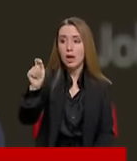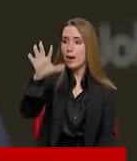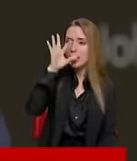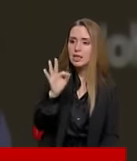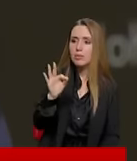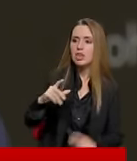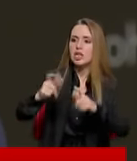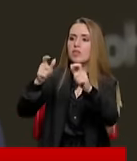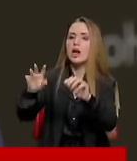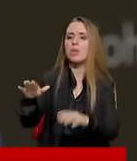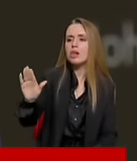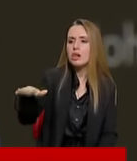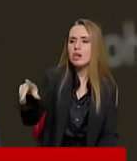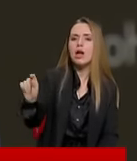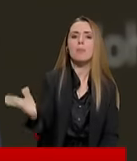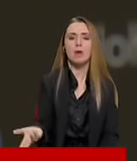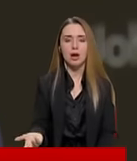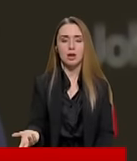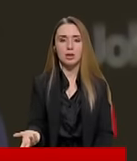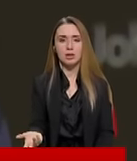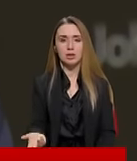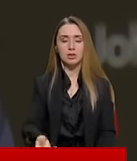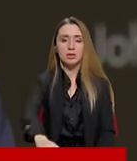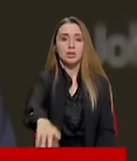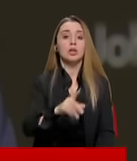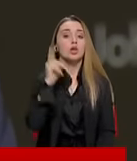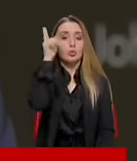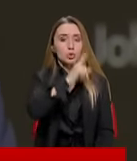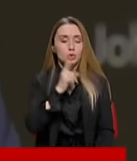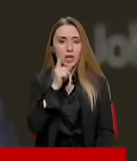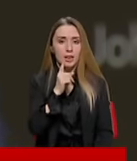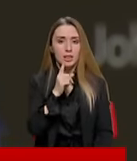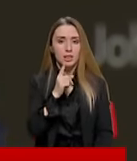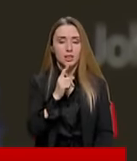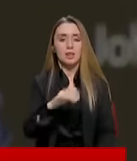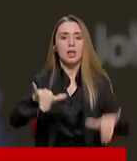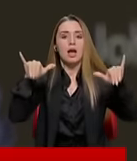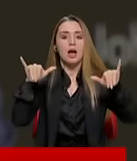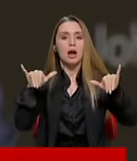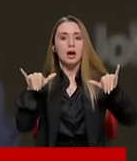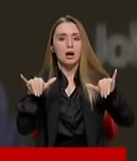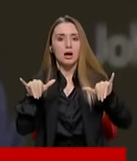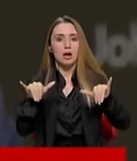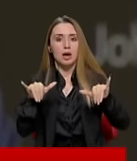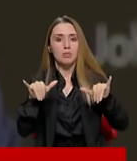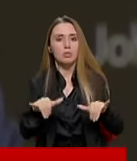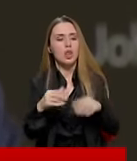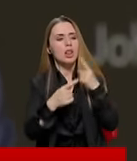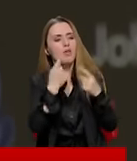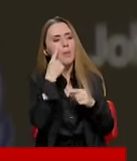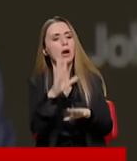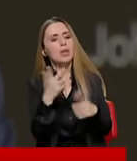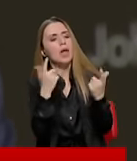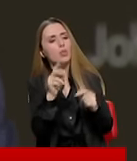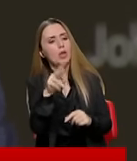karalamayın küçümsemeye siniz yapanı Dolayısıyla Ayinesi iştir kişinin lafa bakılmaz